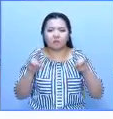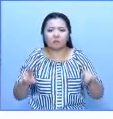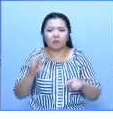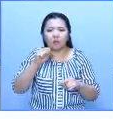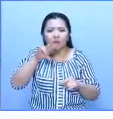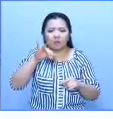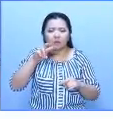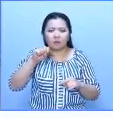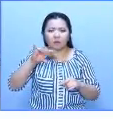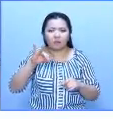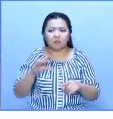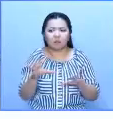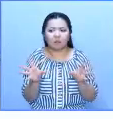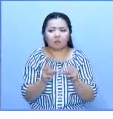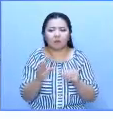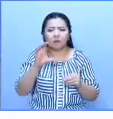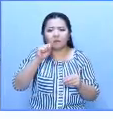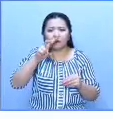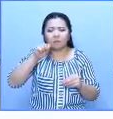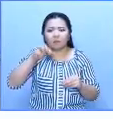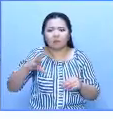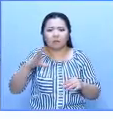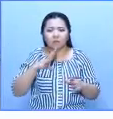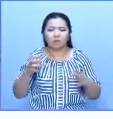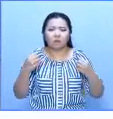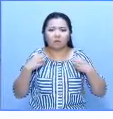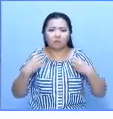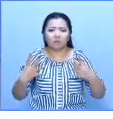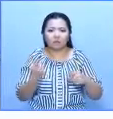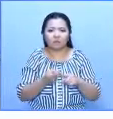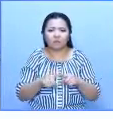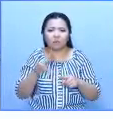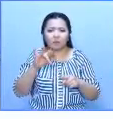«Аль-Рами», а также реабилитационного центра «Шсамал» устроили праздничную программу.